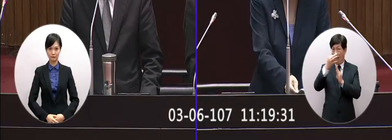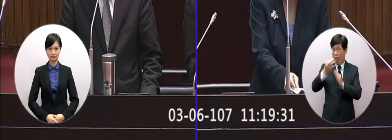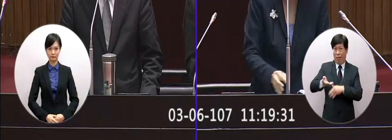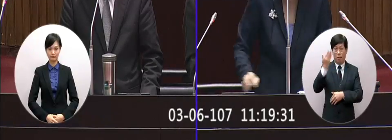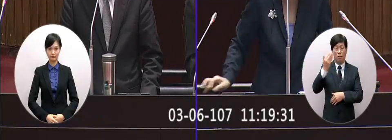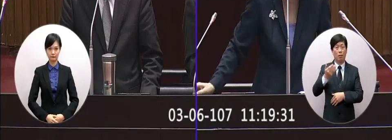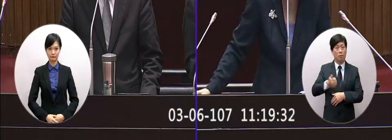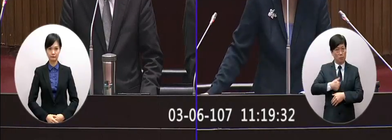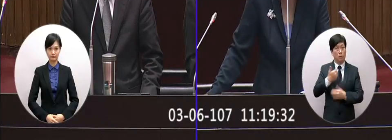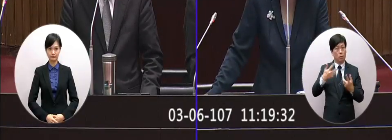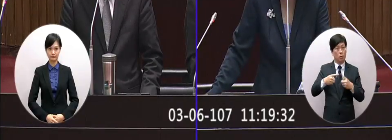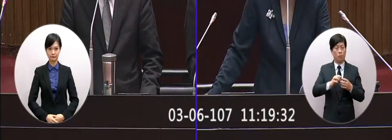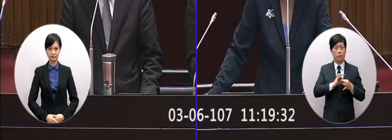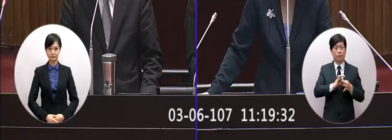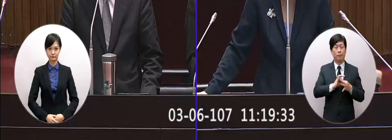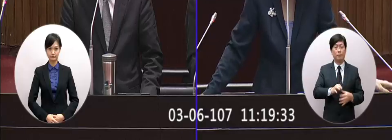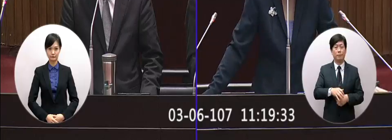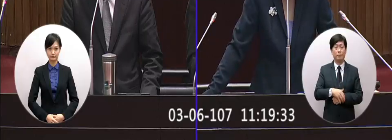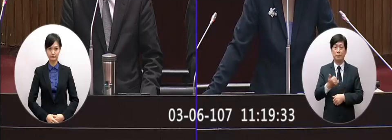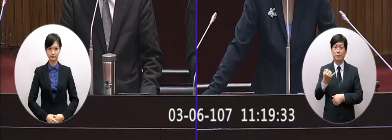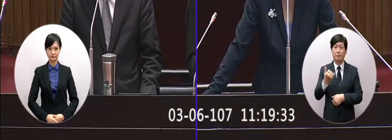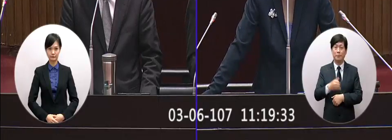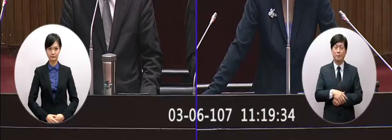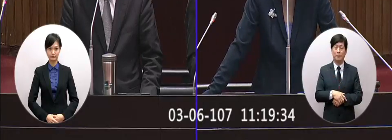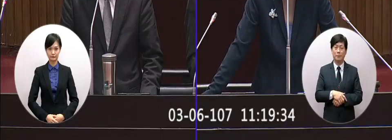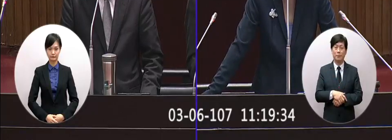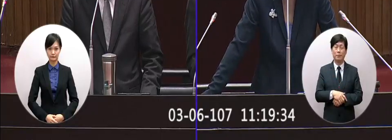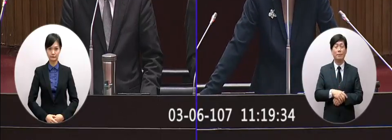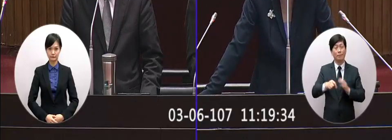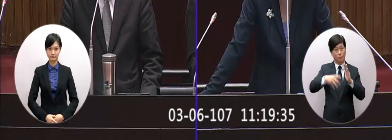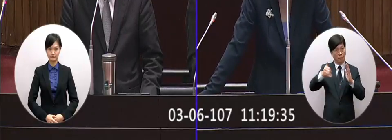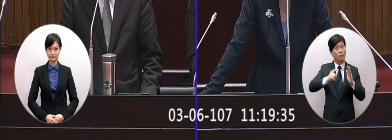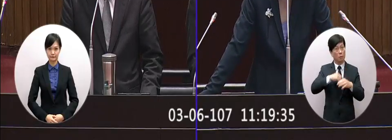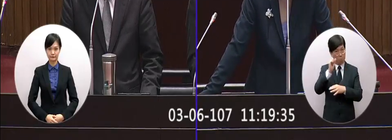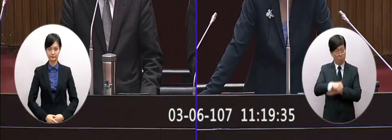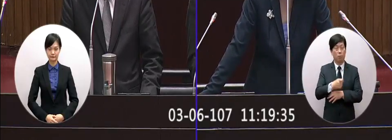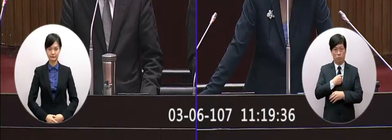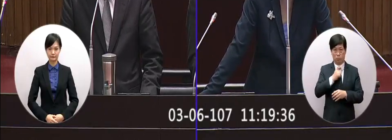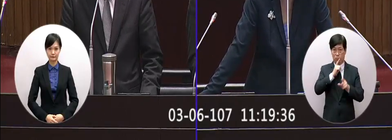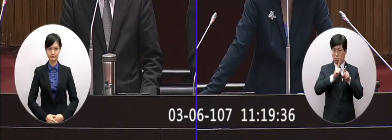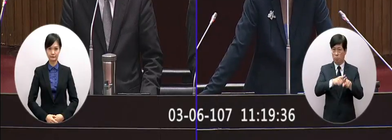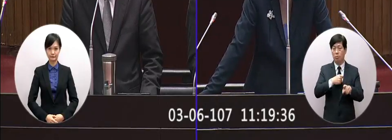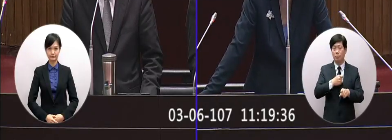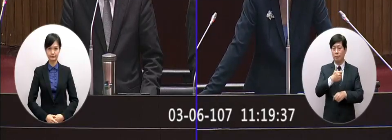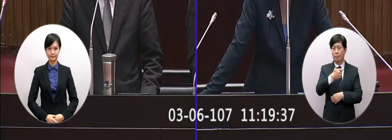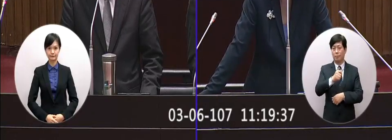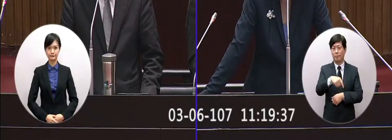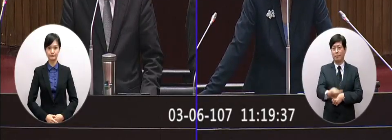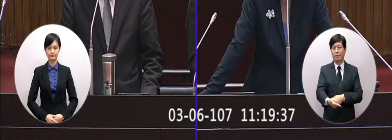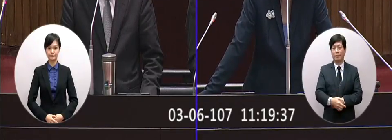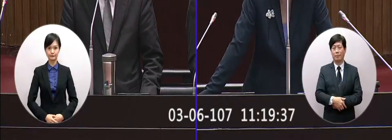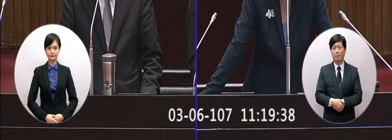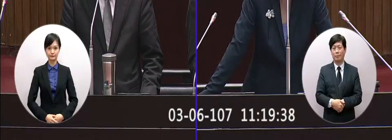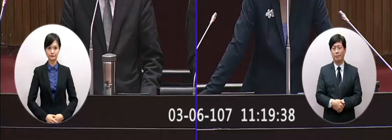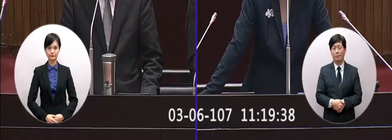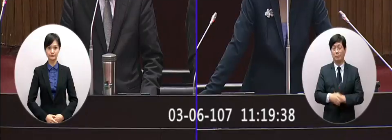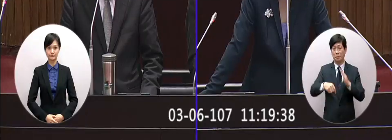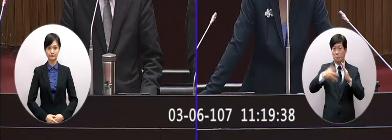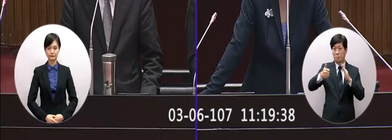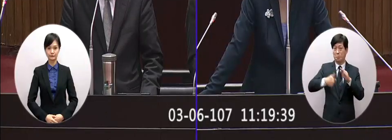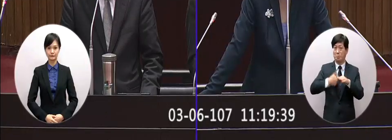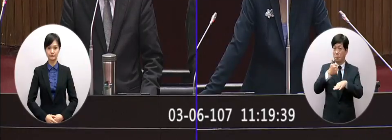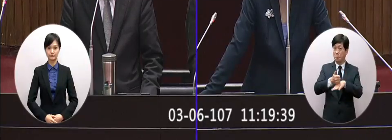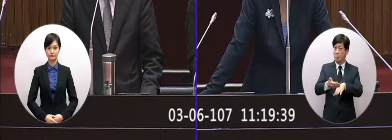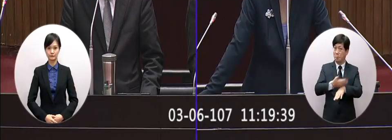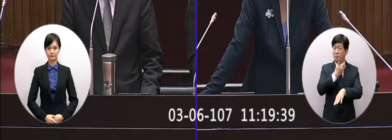是大家非常的关切的，好不 好？所以呢，院长你就承诺就要做到。来，接下来谢谢，我们来看一下。院长一上台之